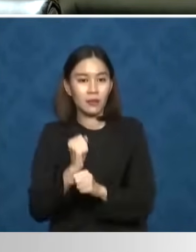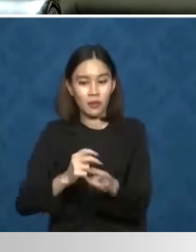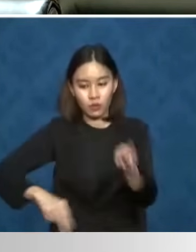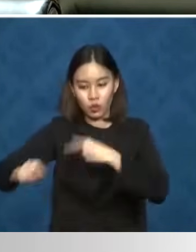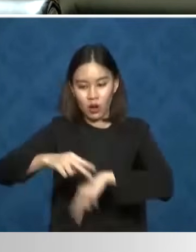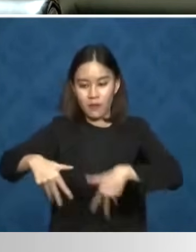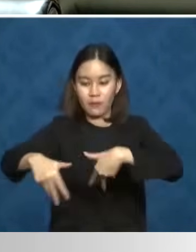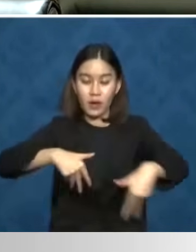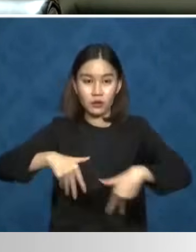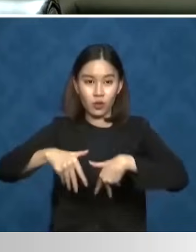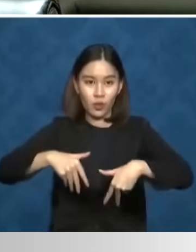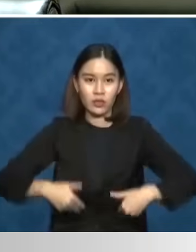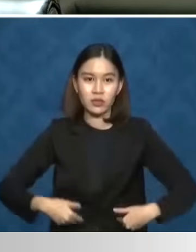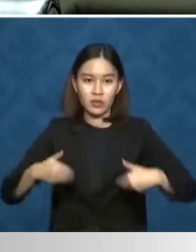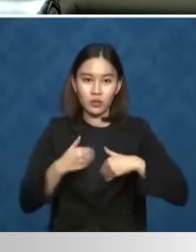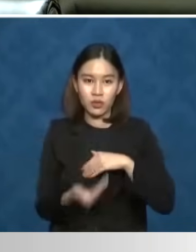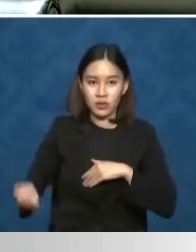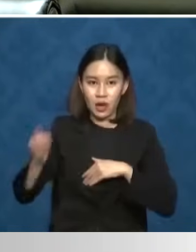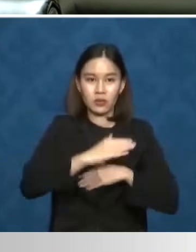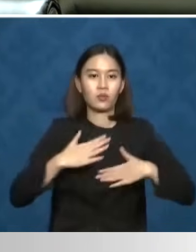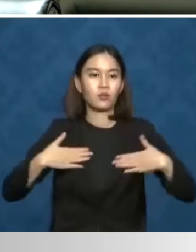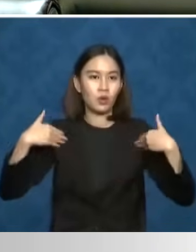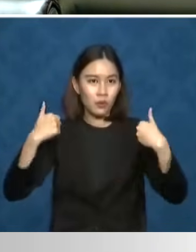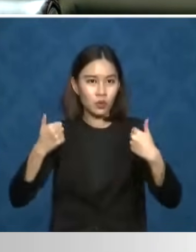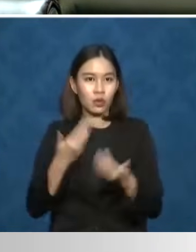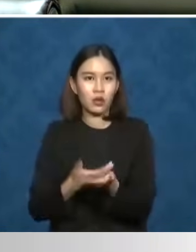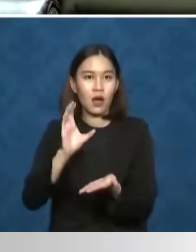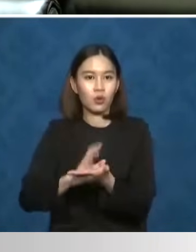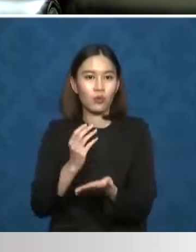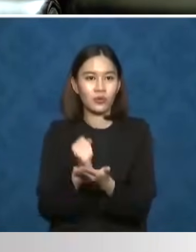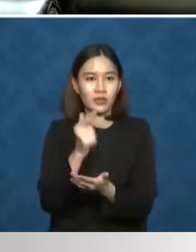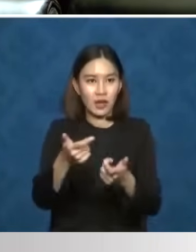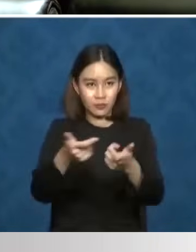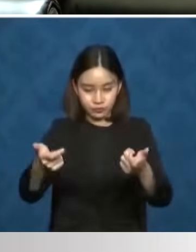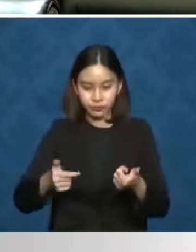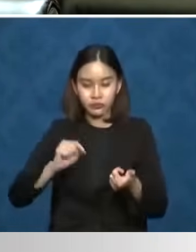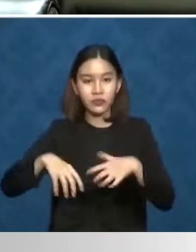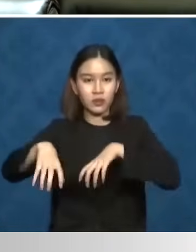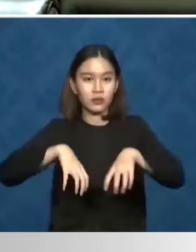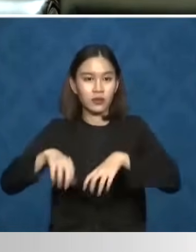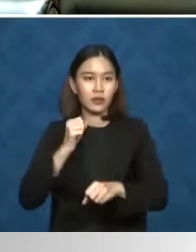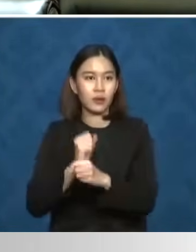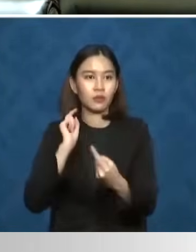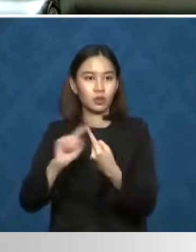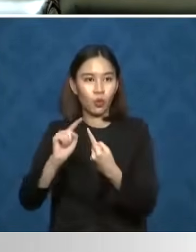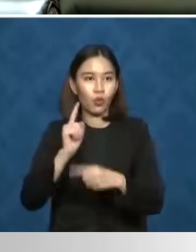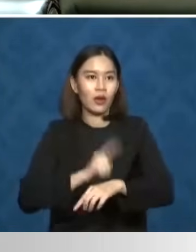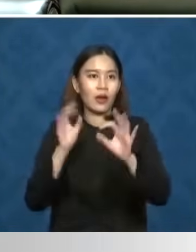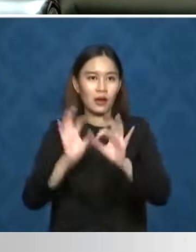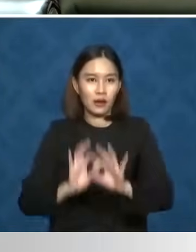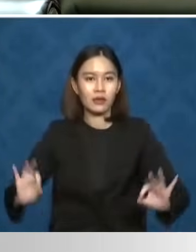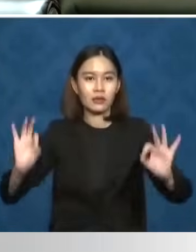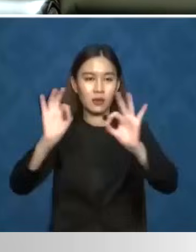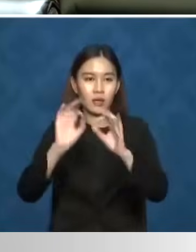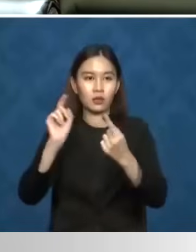แลพี่น้องประชาชนให้อยู่รอดและมีความสุขซึ่งงบประมาณรายจ่ายฉบับนี้ครับจัดทำขึ้นในห้วงเวลาที่สำคัญ